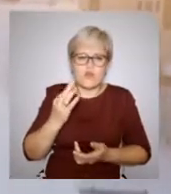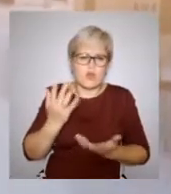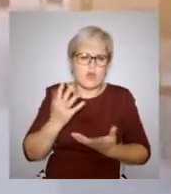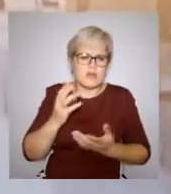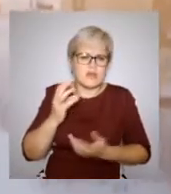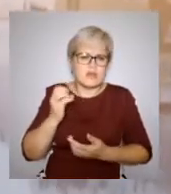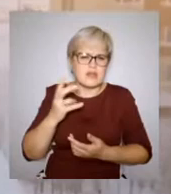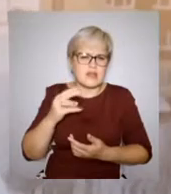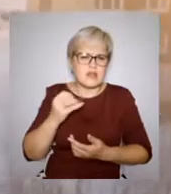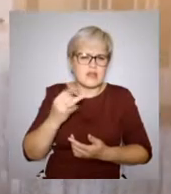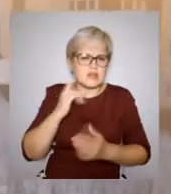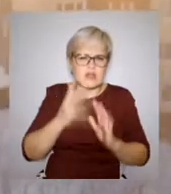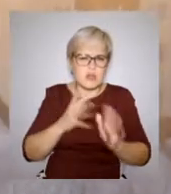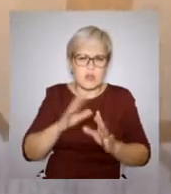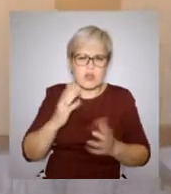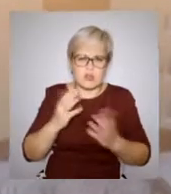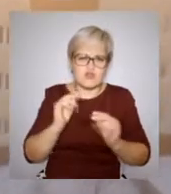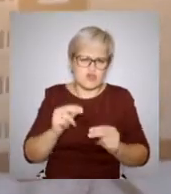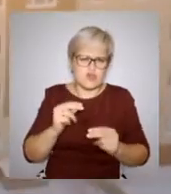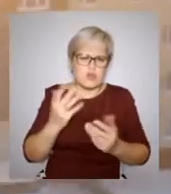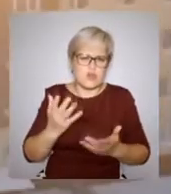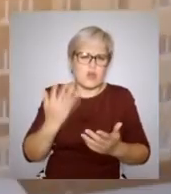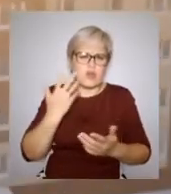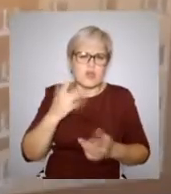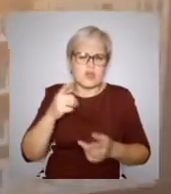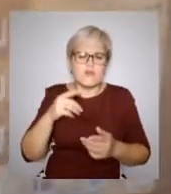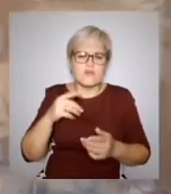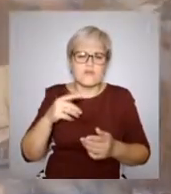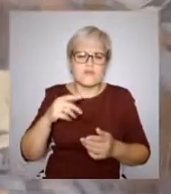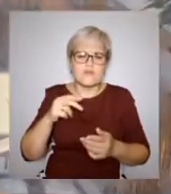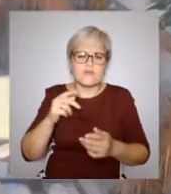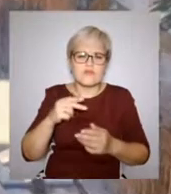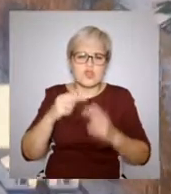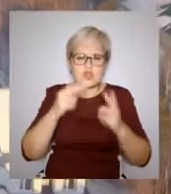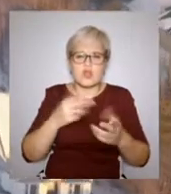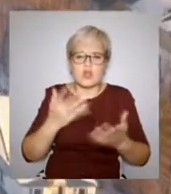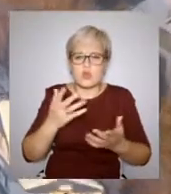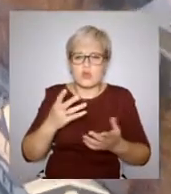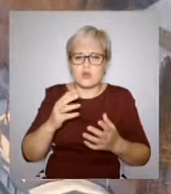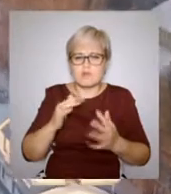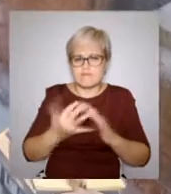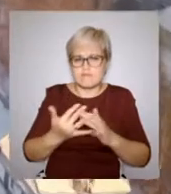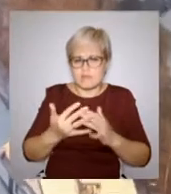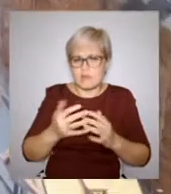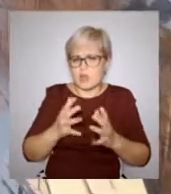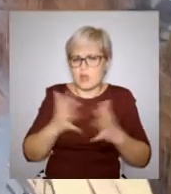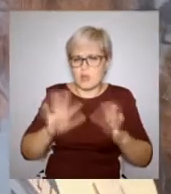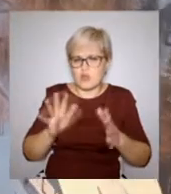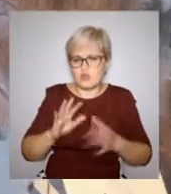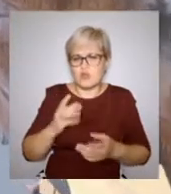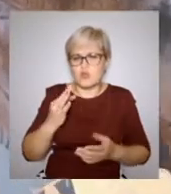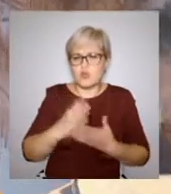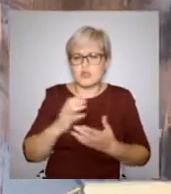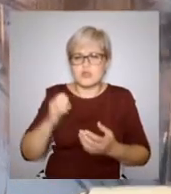населенный пункт большой где есть все свет и газ и дороге evanda интернет-телевидение все